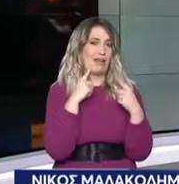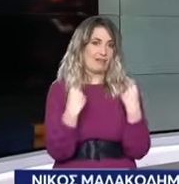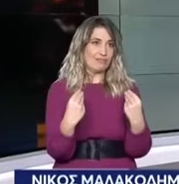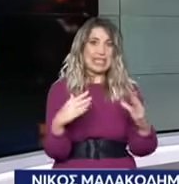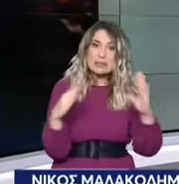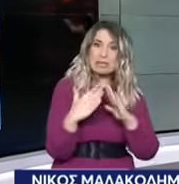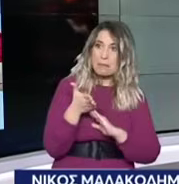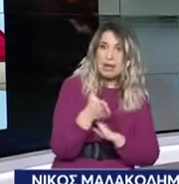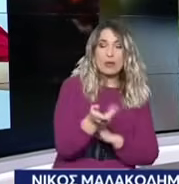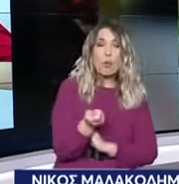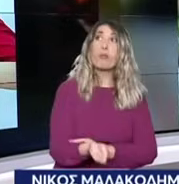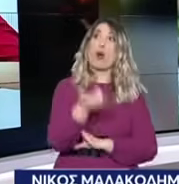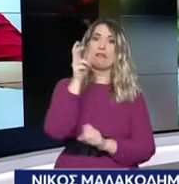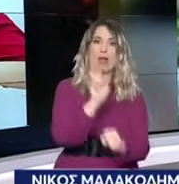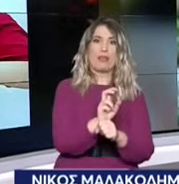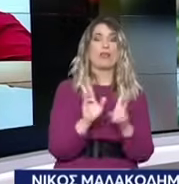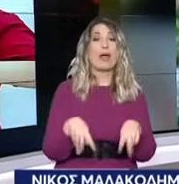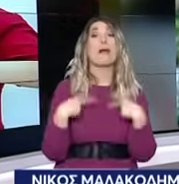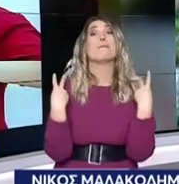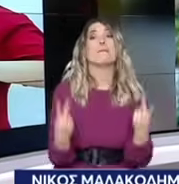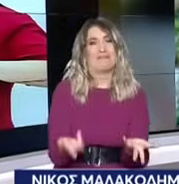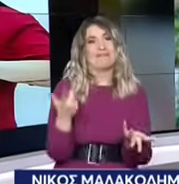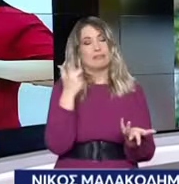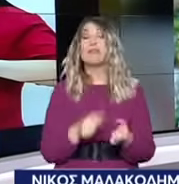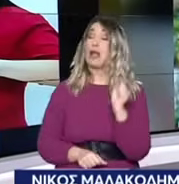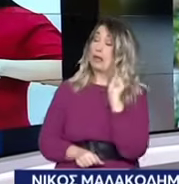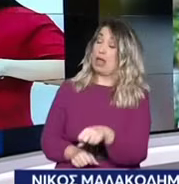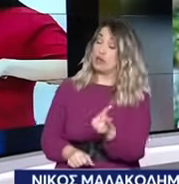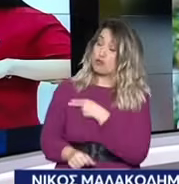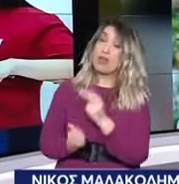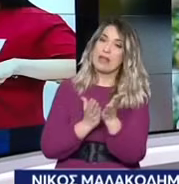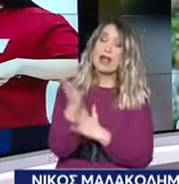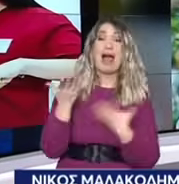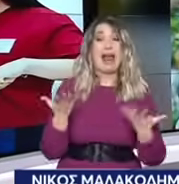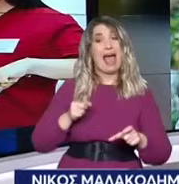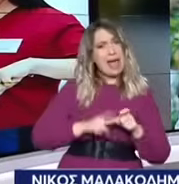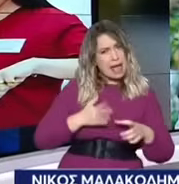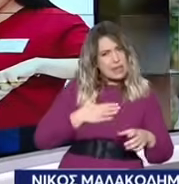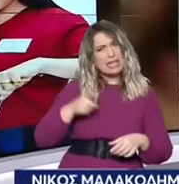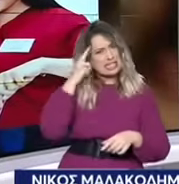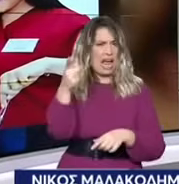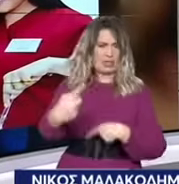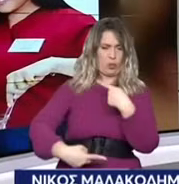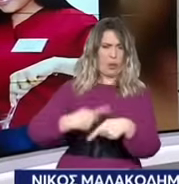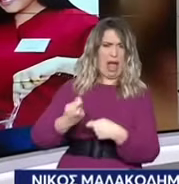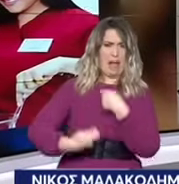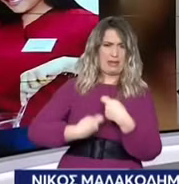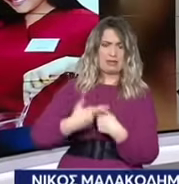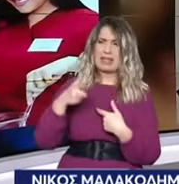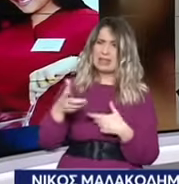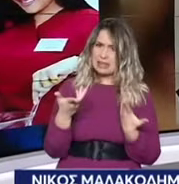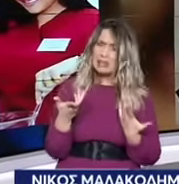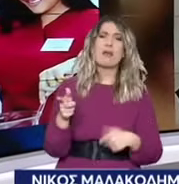είναι πραγματικά κάτι το οποίο... Εντάξει, έχετε απόλυτο δίκιο, αλλά στις εταιρείες να ξέρετε κι εσείς ήθιστε να υπάρχει χώρος που